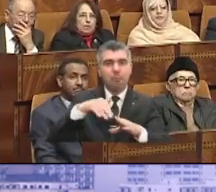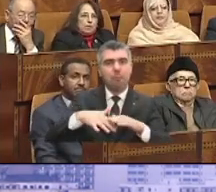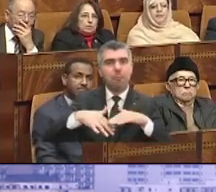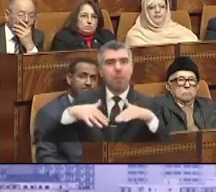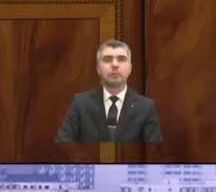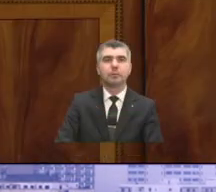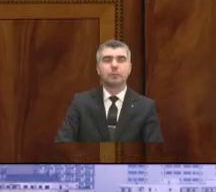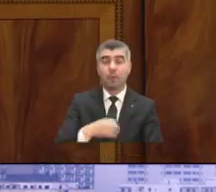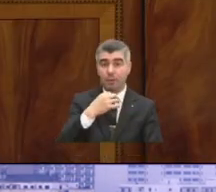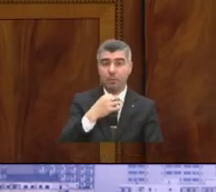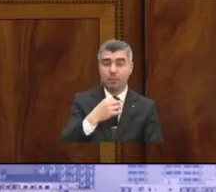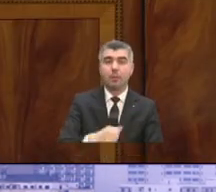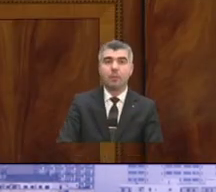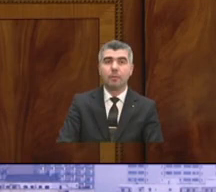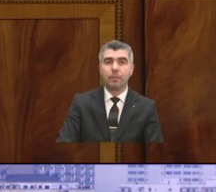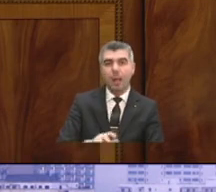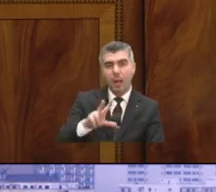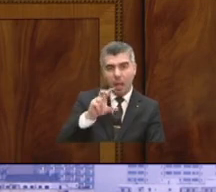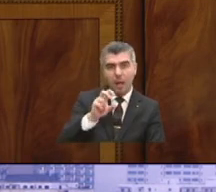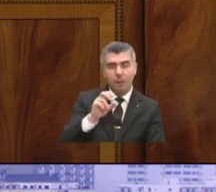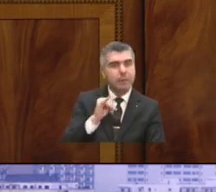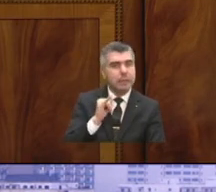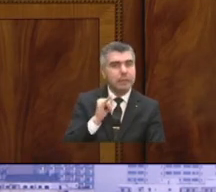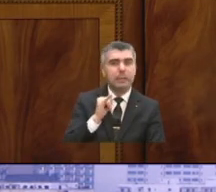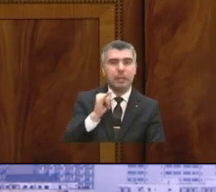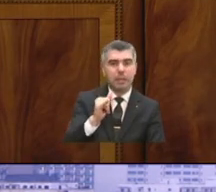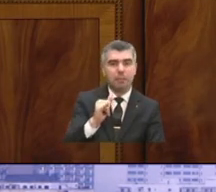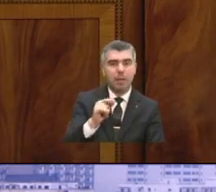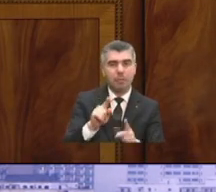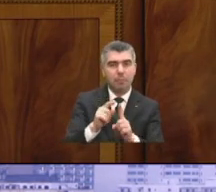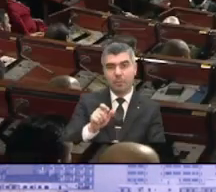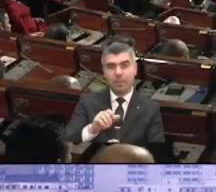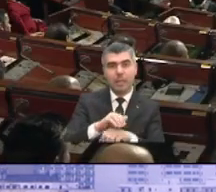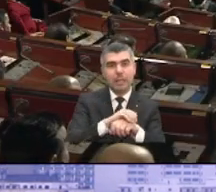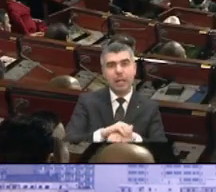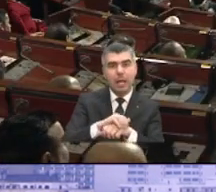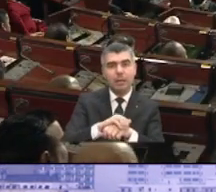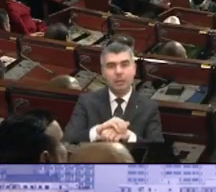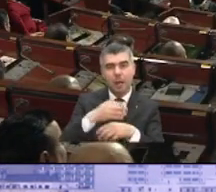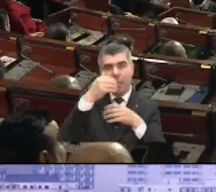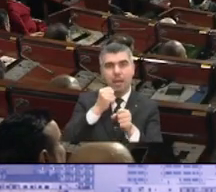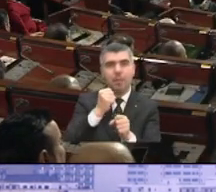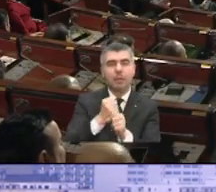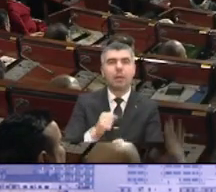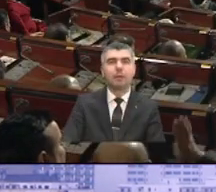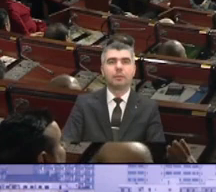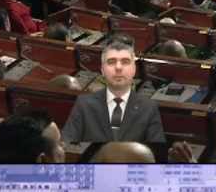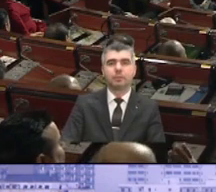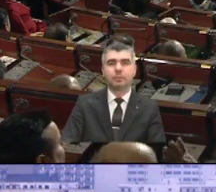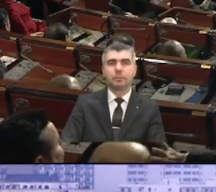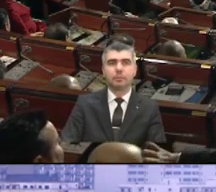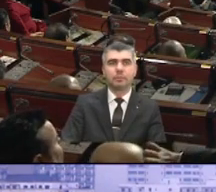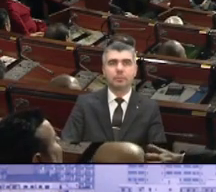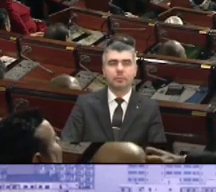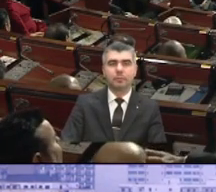التصدير تم اغراق الدول الاجنبيه بمنتجات محليه مغربيه في المقابل المواطن